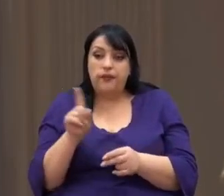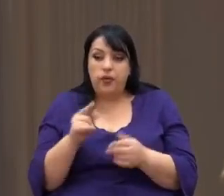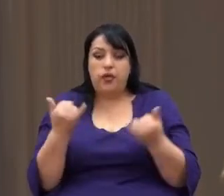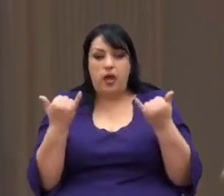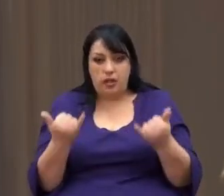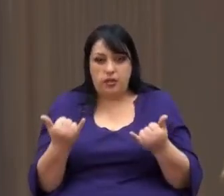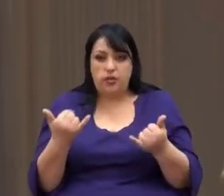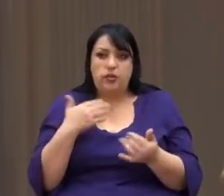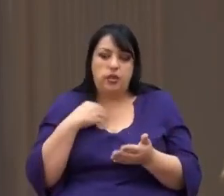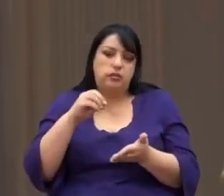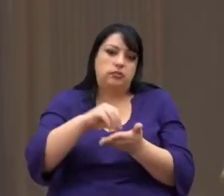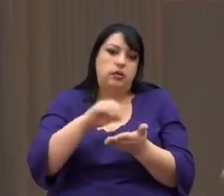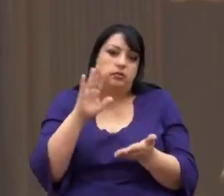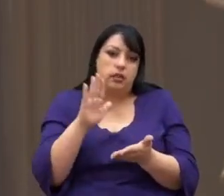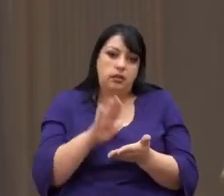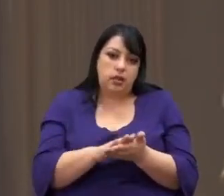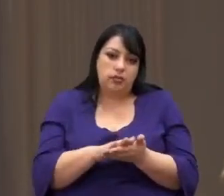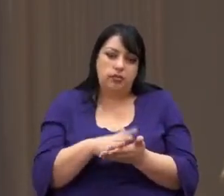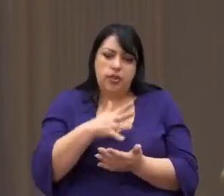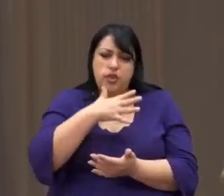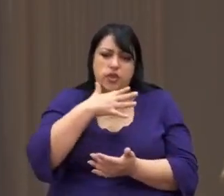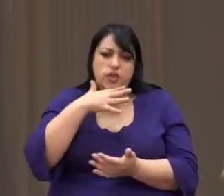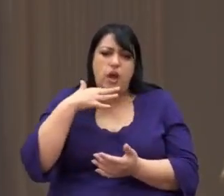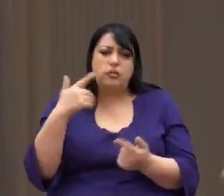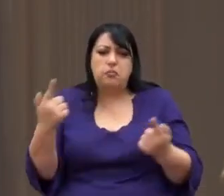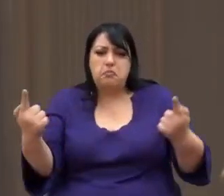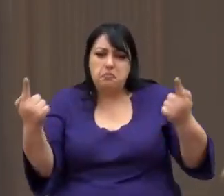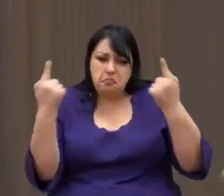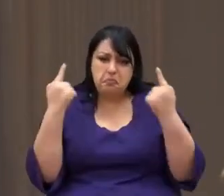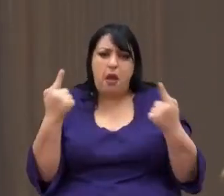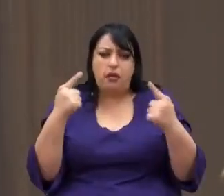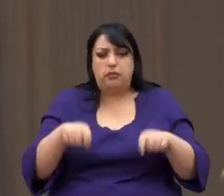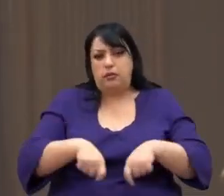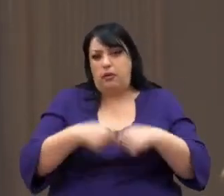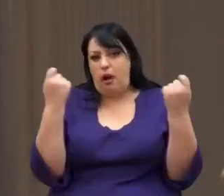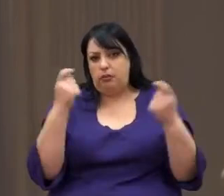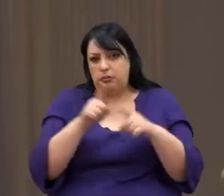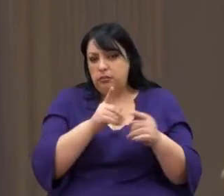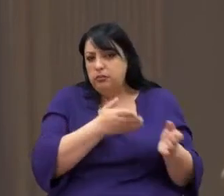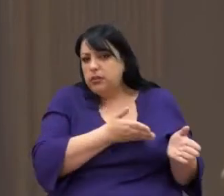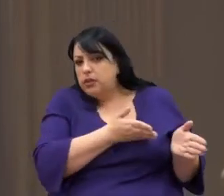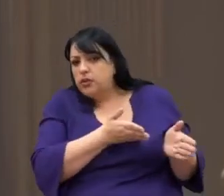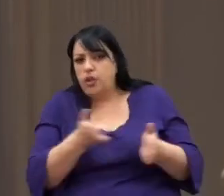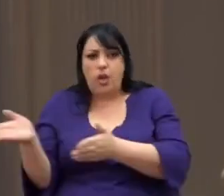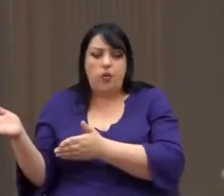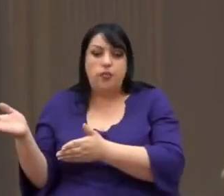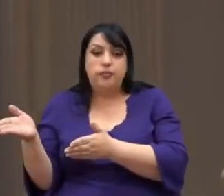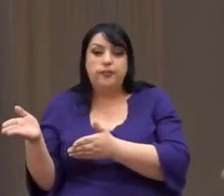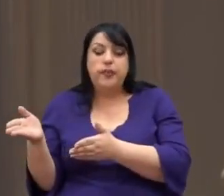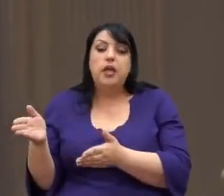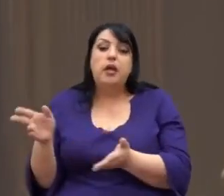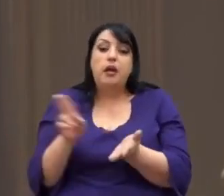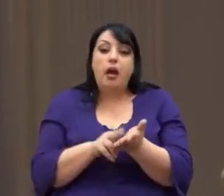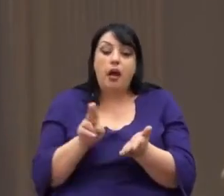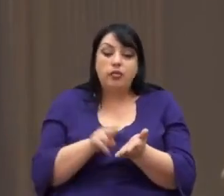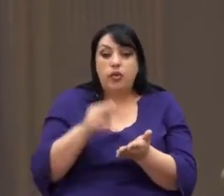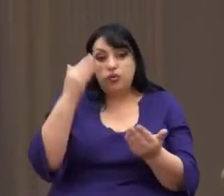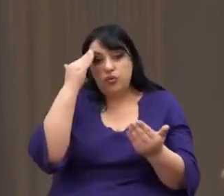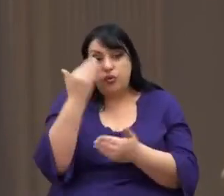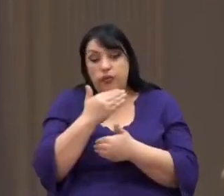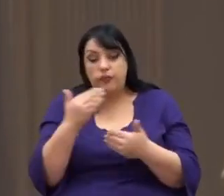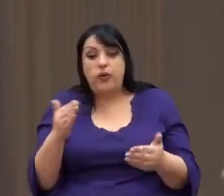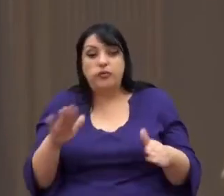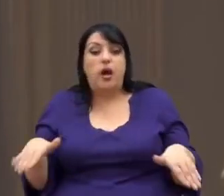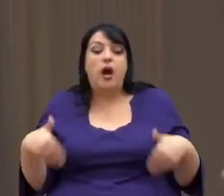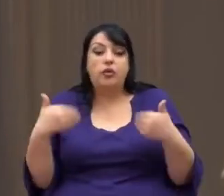այսօր հսկայական շեղումը, եւ հետեւաբար, եթե քաղաքացիական նախաձեռնության